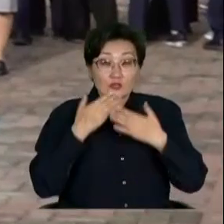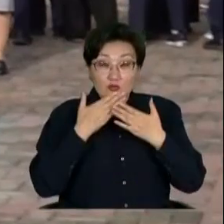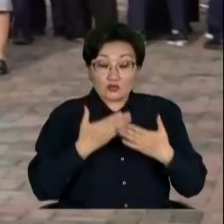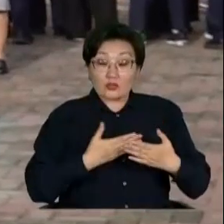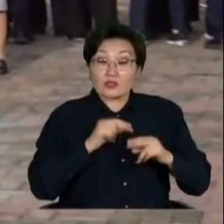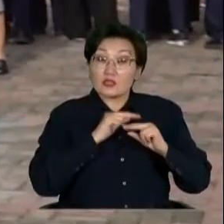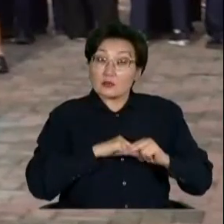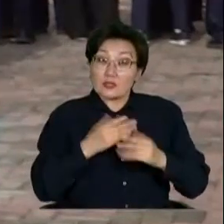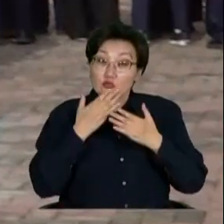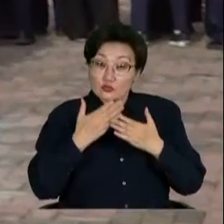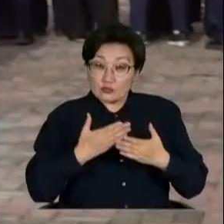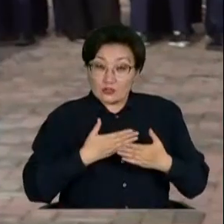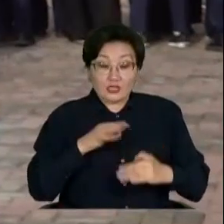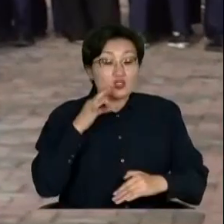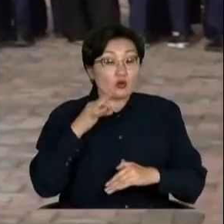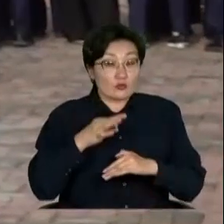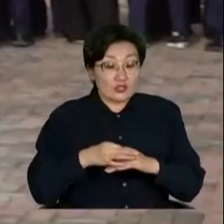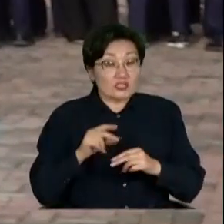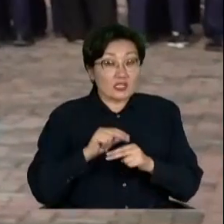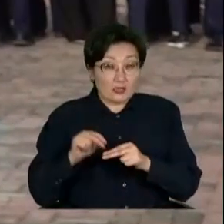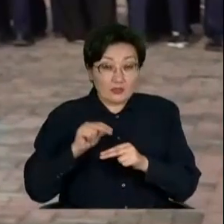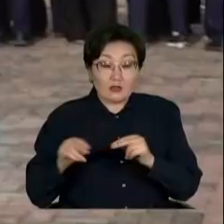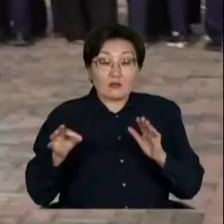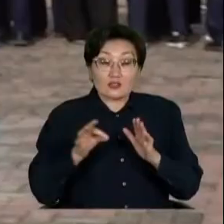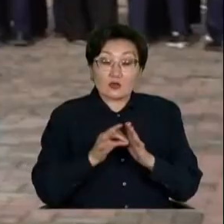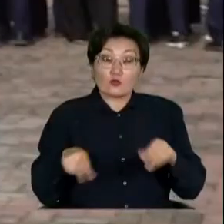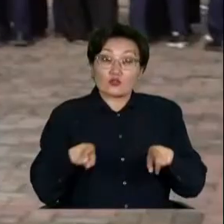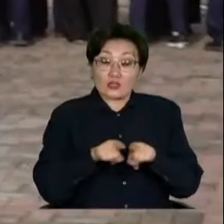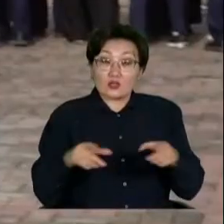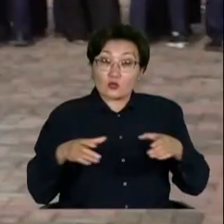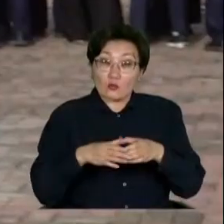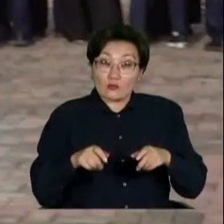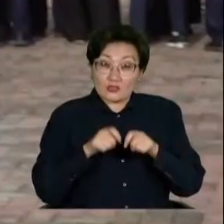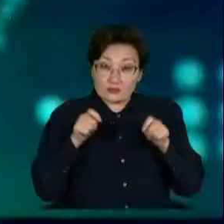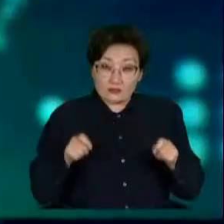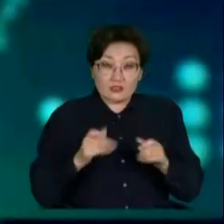еңбек сүйгіштікке, жауапкершілікке тәрбиелеу мақсатында осындай топ құрылып жатыр.